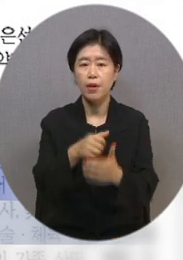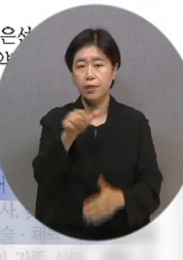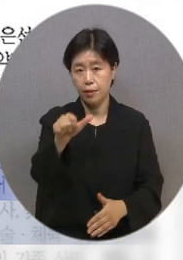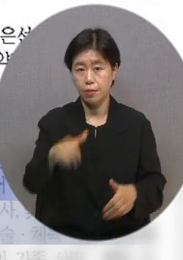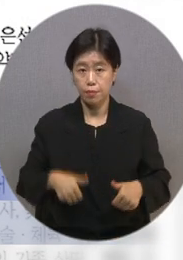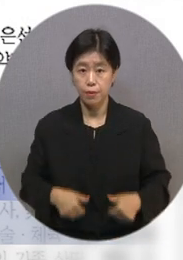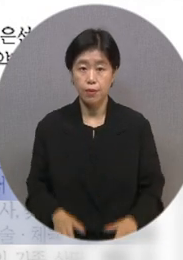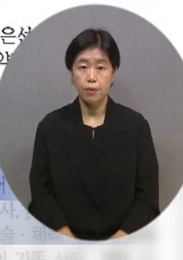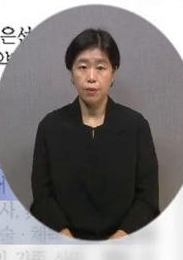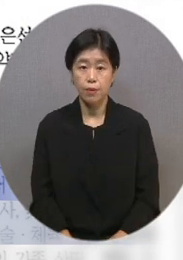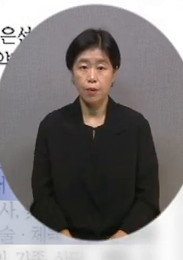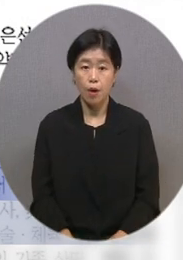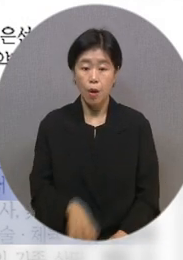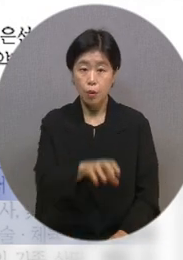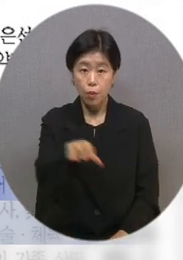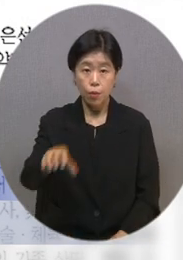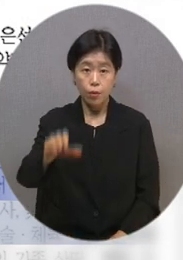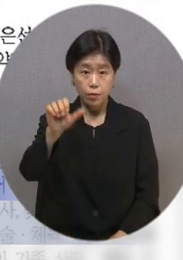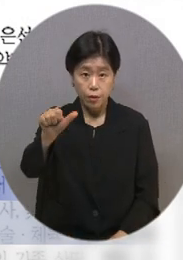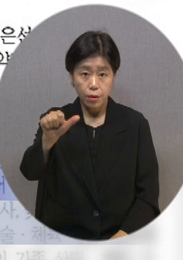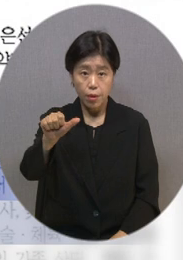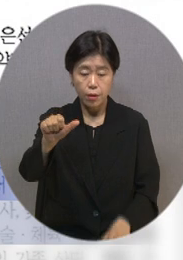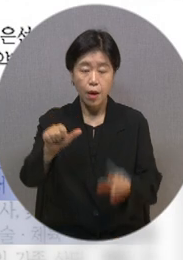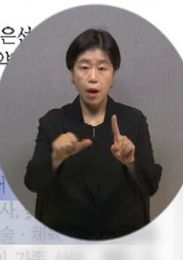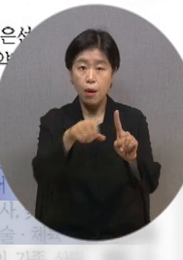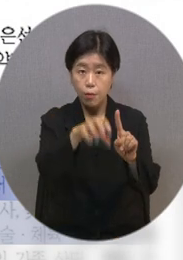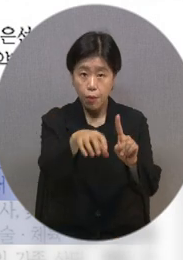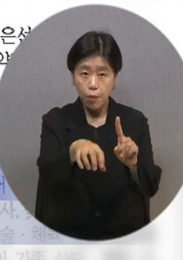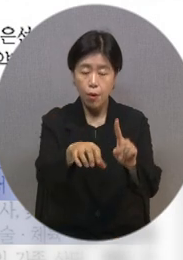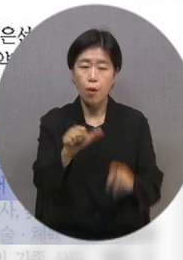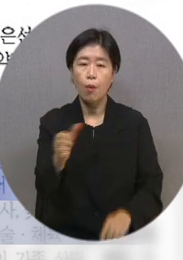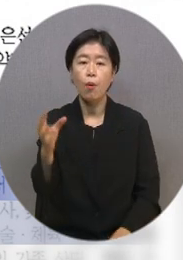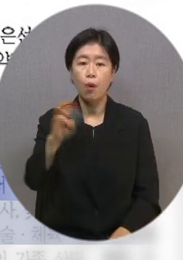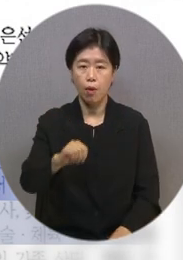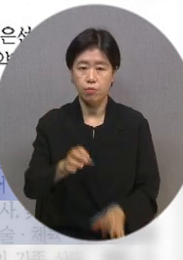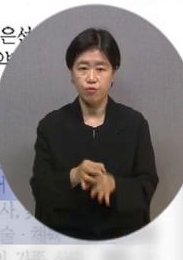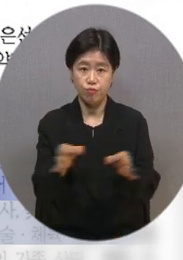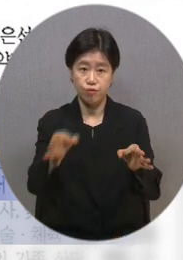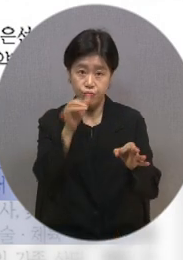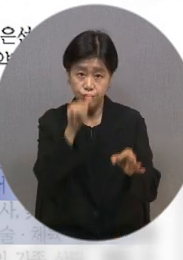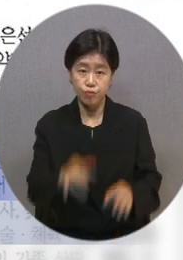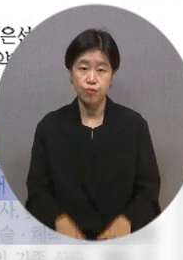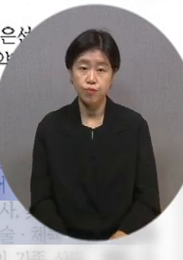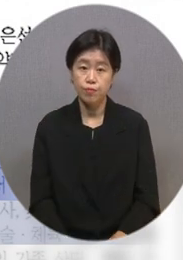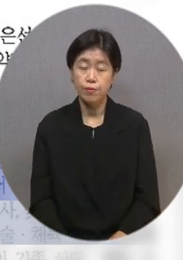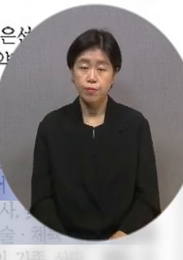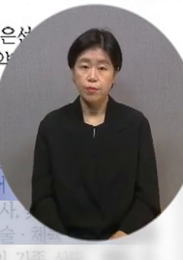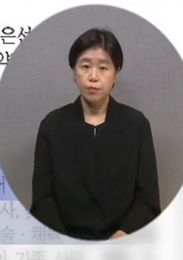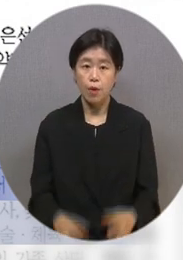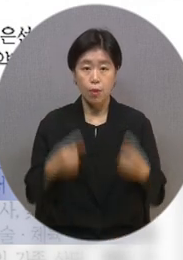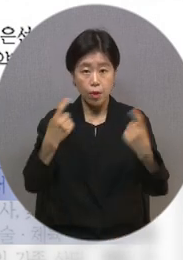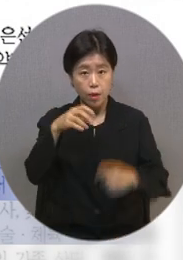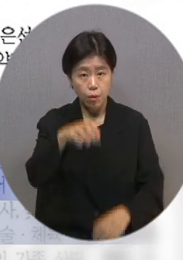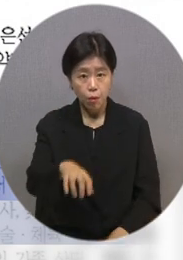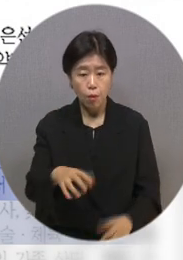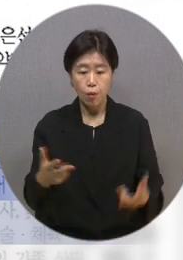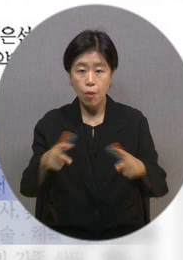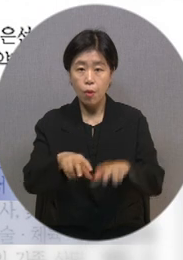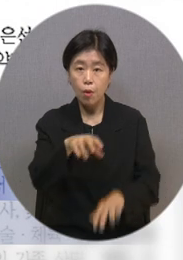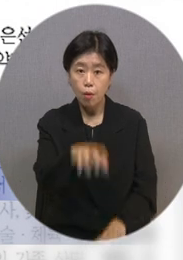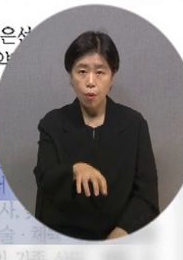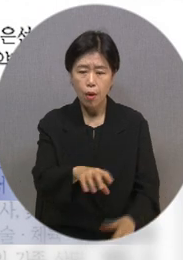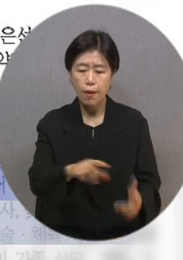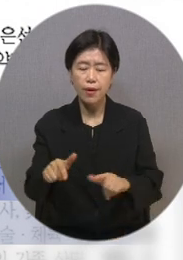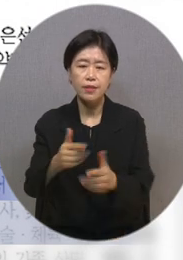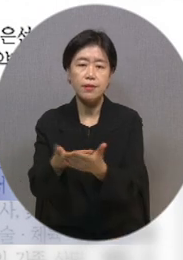한곳당 5억 원씩 25억 원을 지원마다 교통약자 등을 위한 돈의 관강지 공원 등의 시설